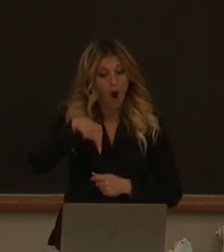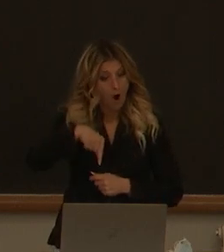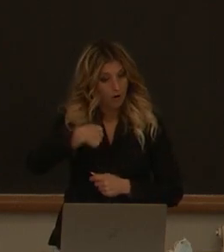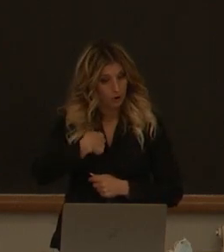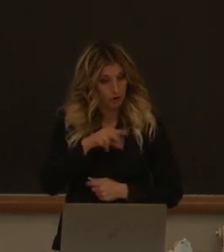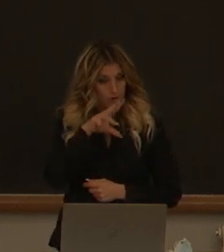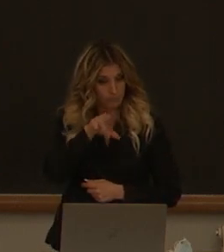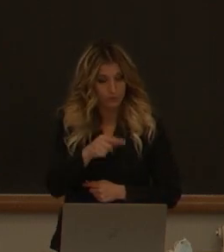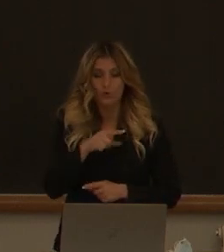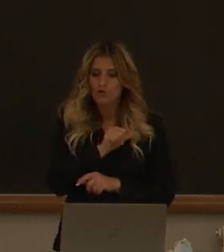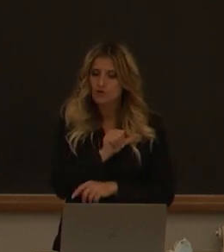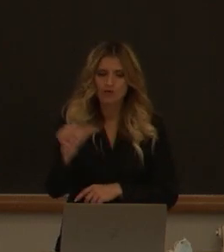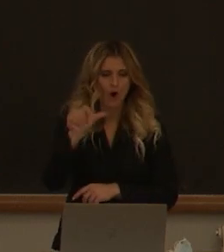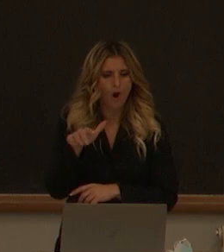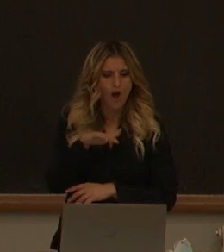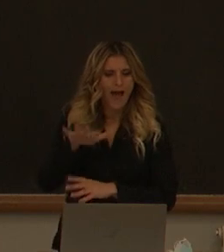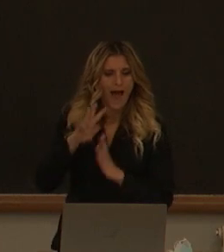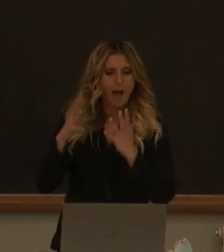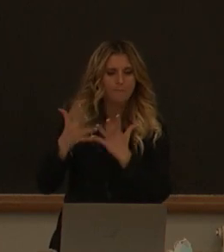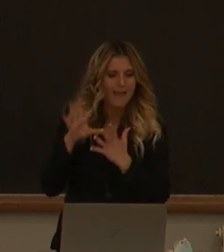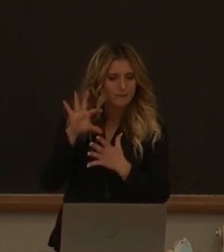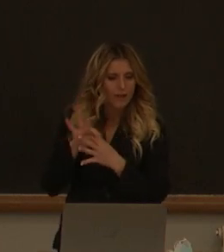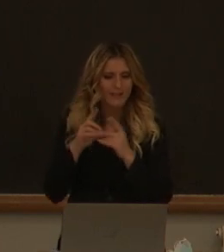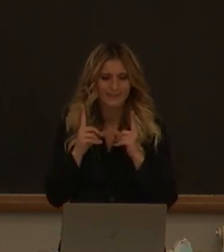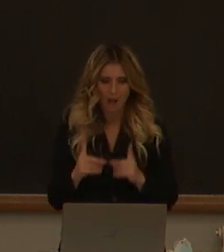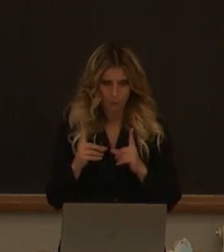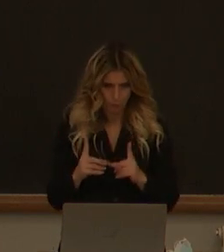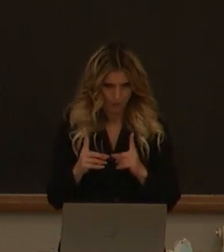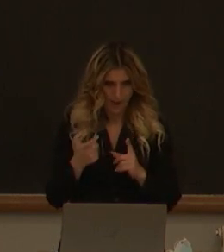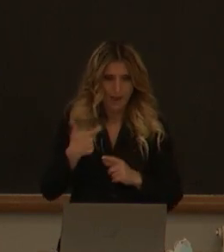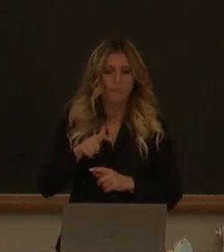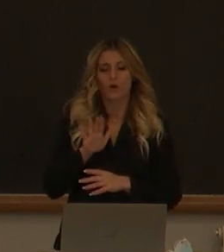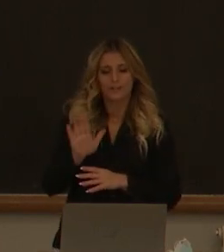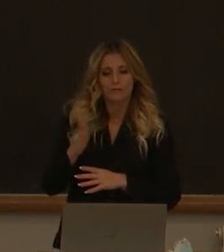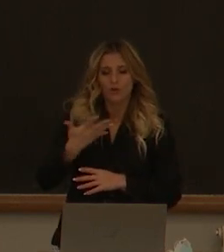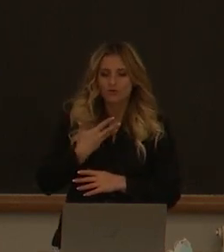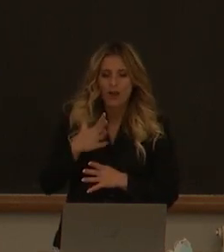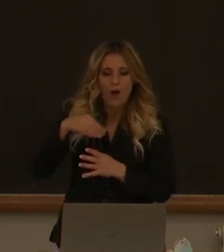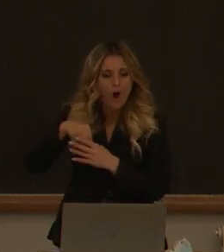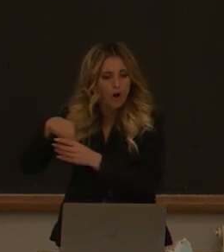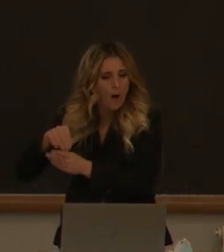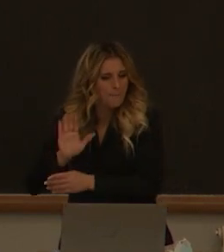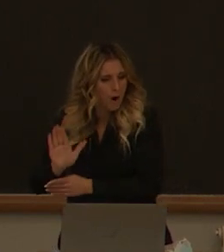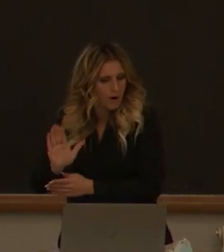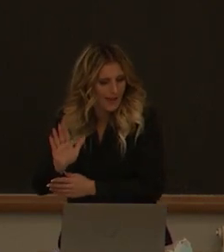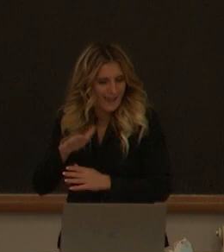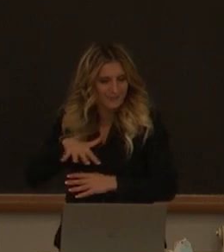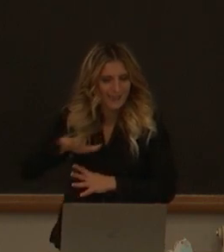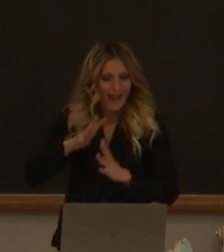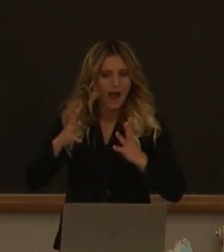diciamo, esclusivamente l'ambiente in senso naturale, cioè con tutte le sue componenti biotiche inserite in una matrice